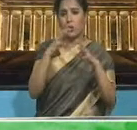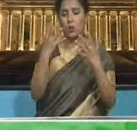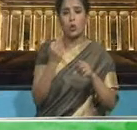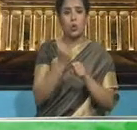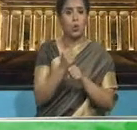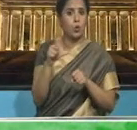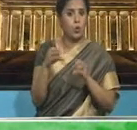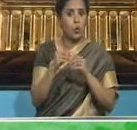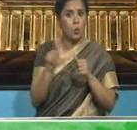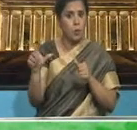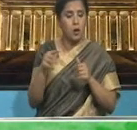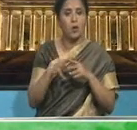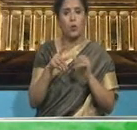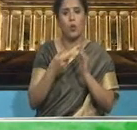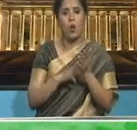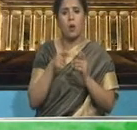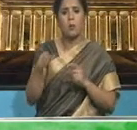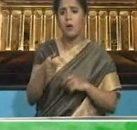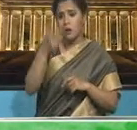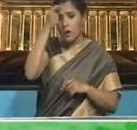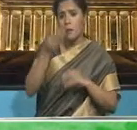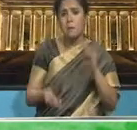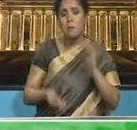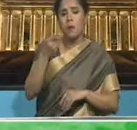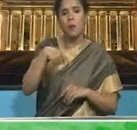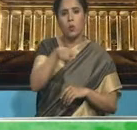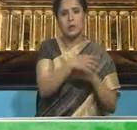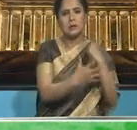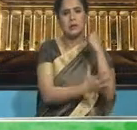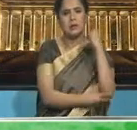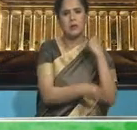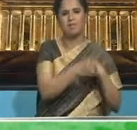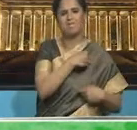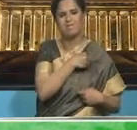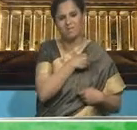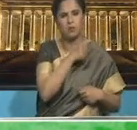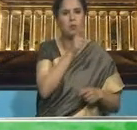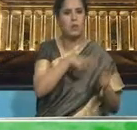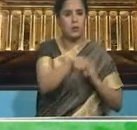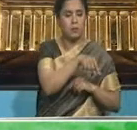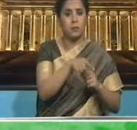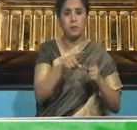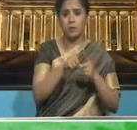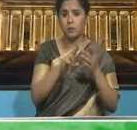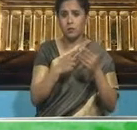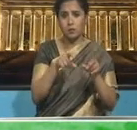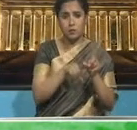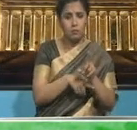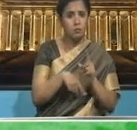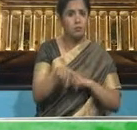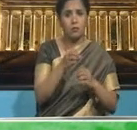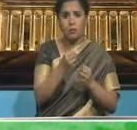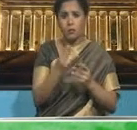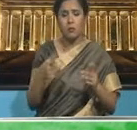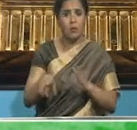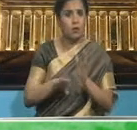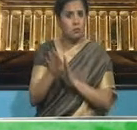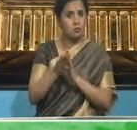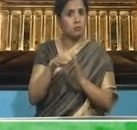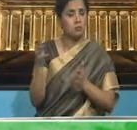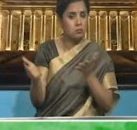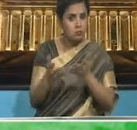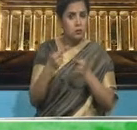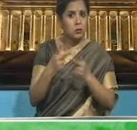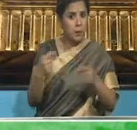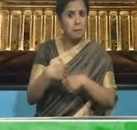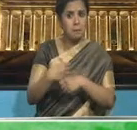कष्ट गरीब तबके के लोगों को सहन करना पड़ता है। ऊर्जा के वैकल्पिक स्रोतों को विकसित करना